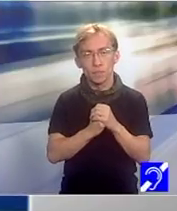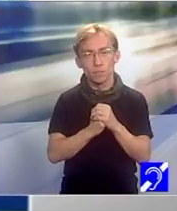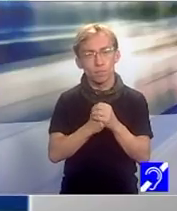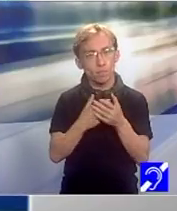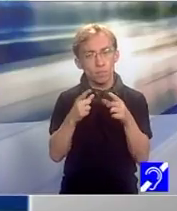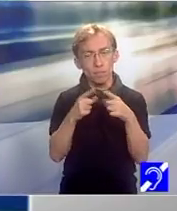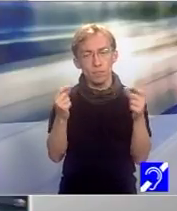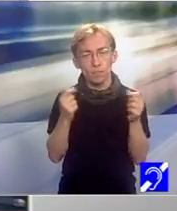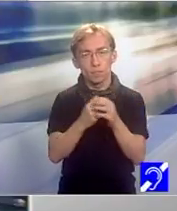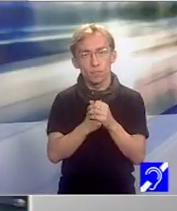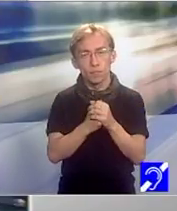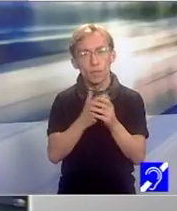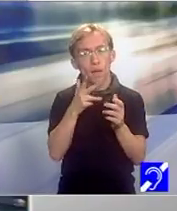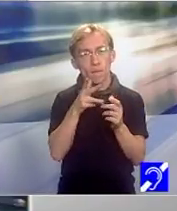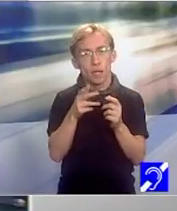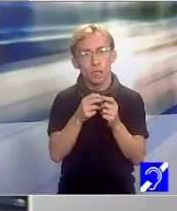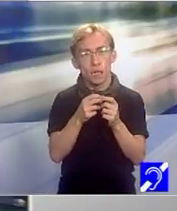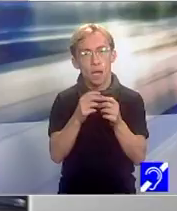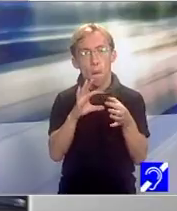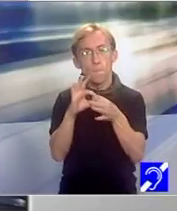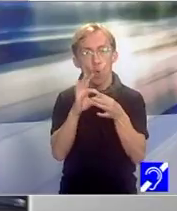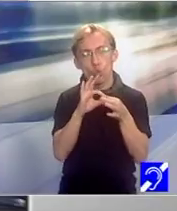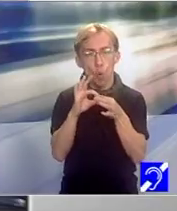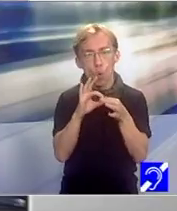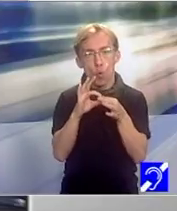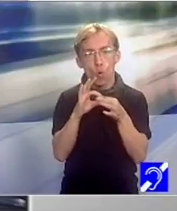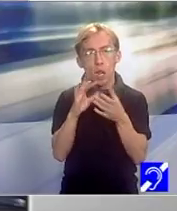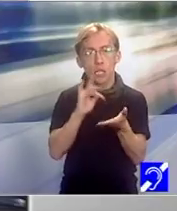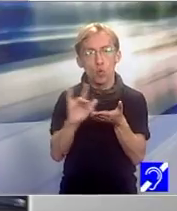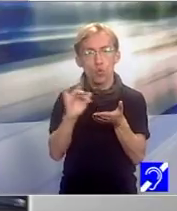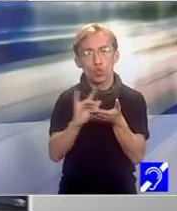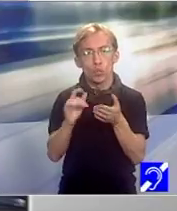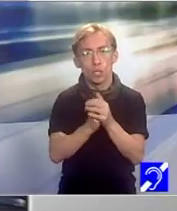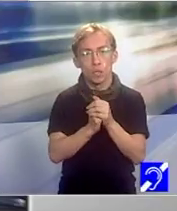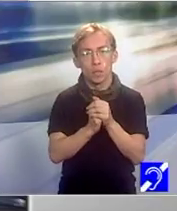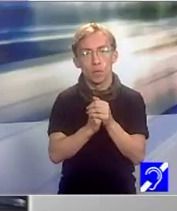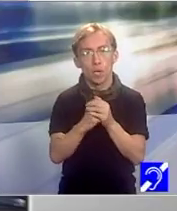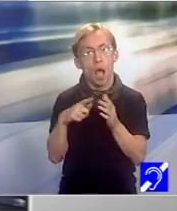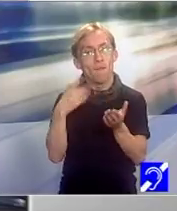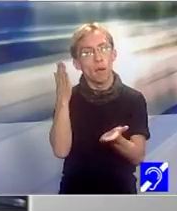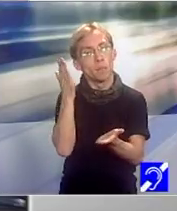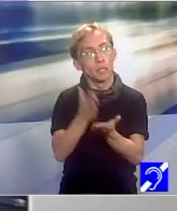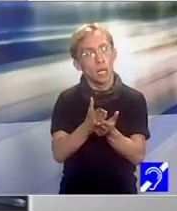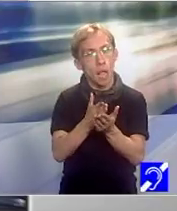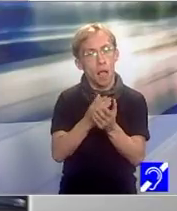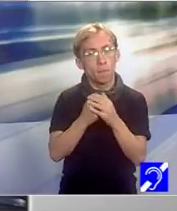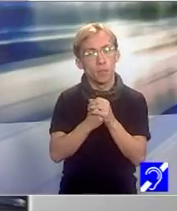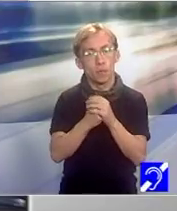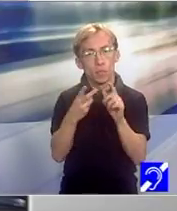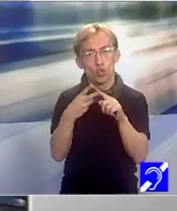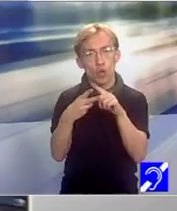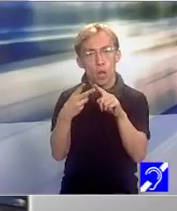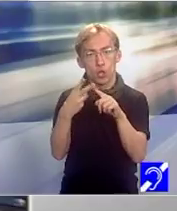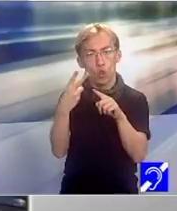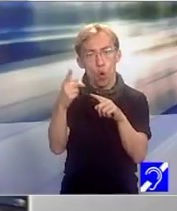care... Cel verde este protocolul internațional de urgență mastocitoză, este vital. Avem drept de copyright, celelalte două